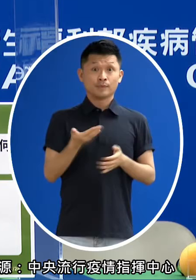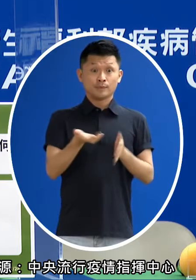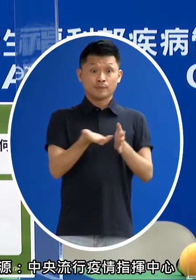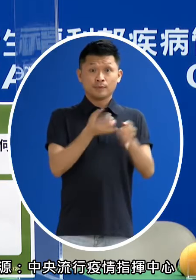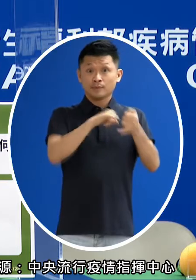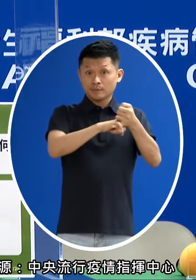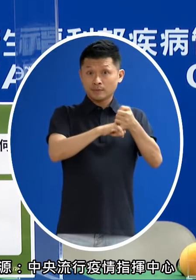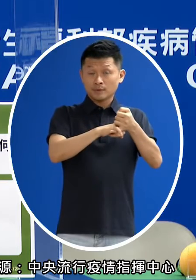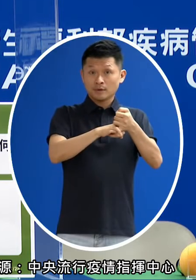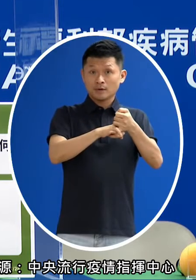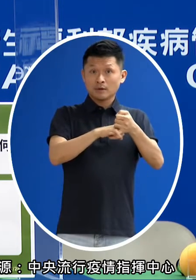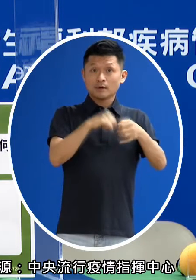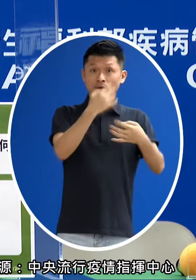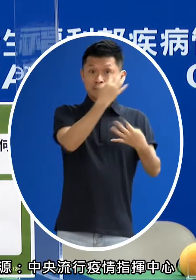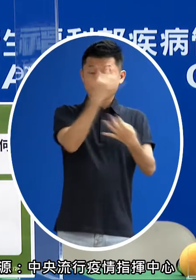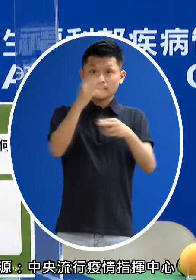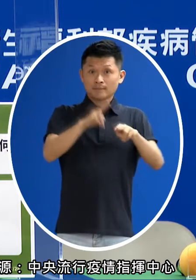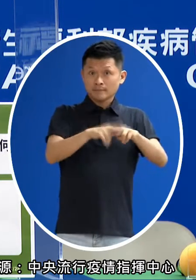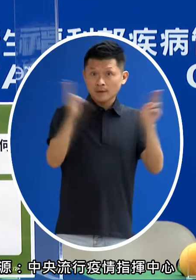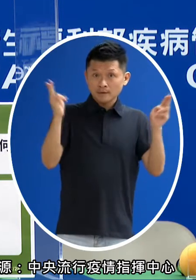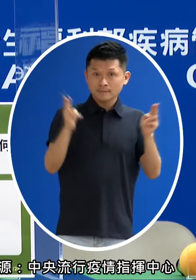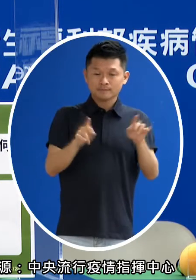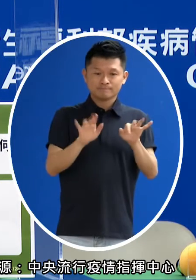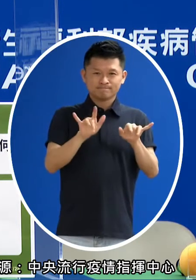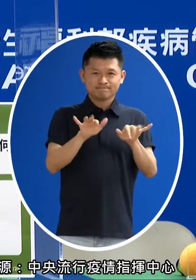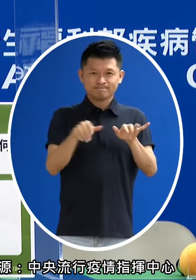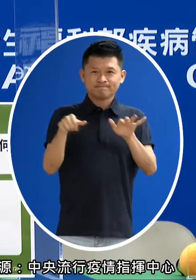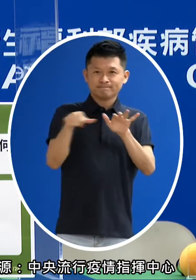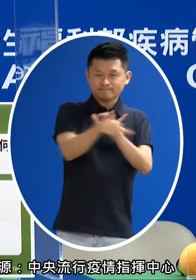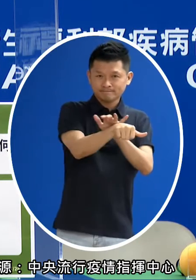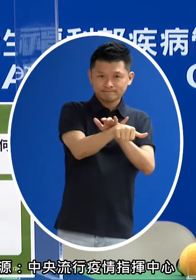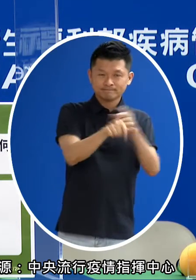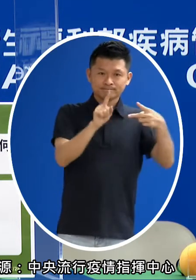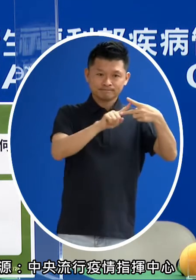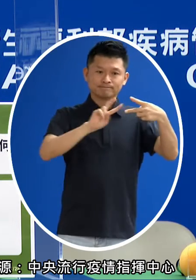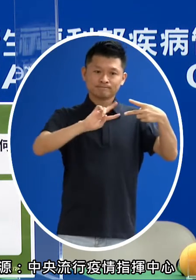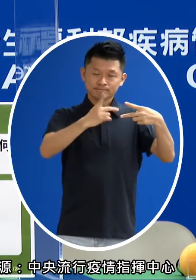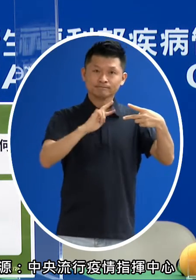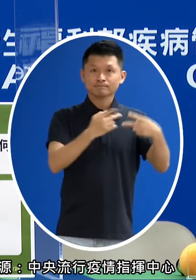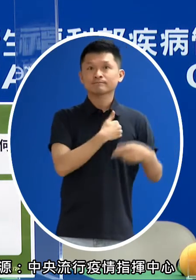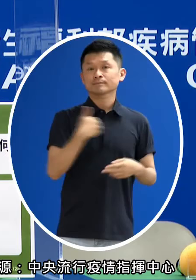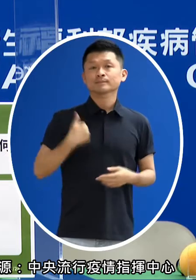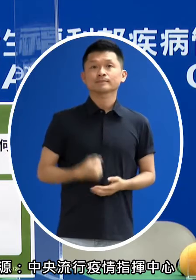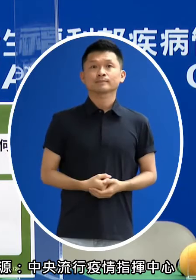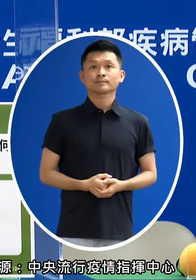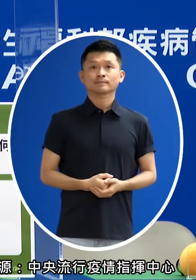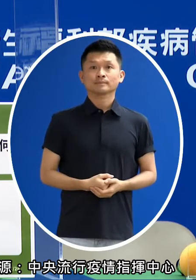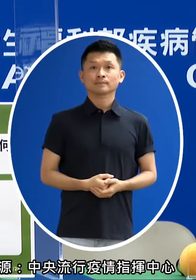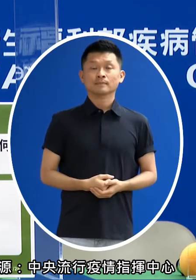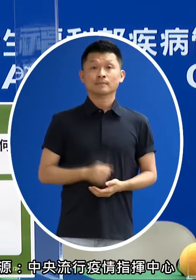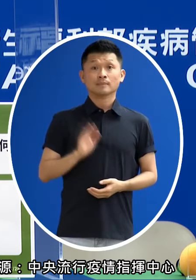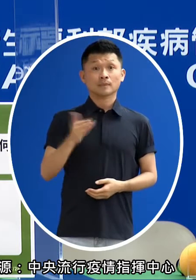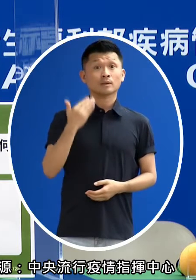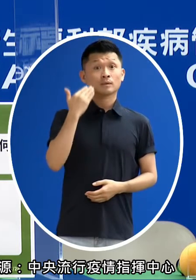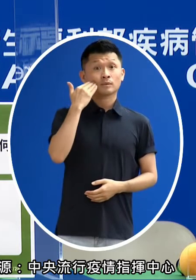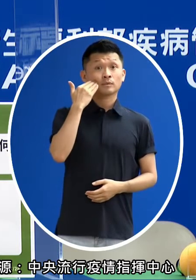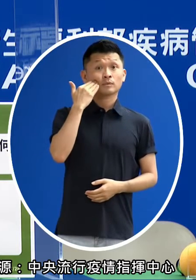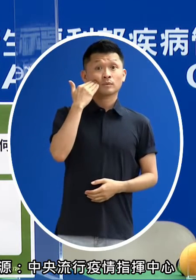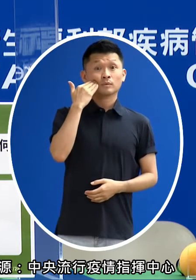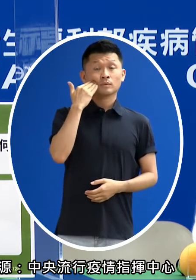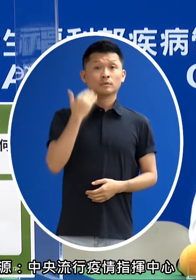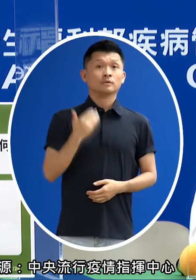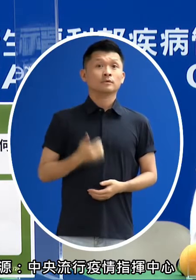坦言，高端疫苗不会这么早就提供给大家注射。另外，只想施打莫德纳疫苗的民众也需要再等一